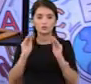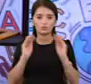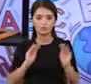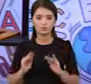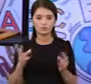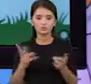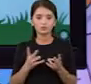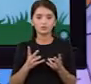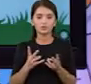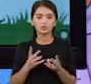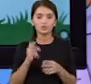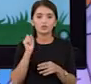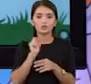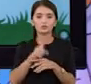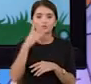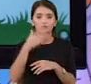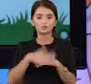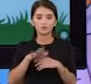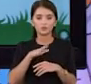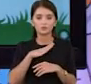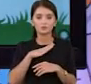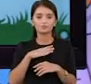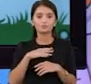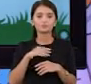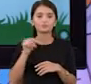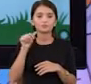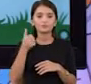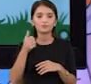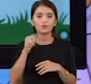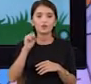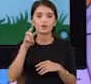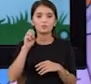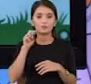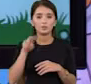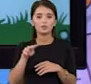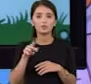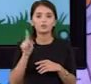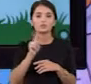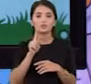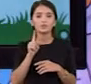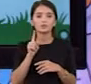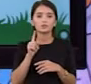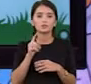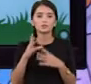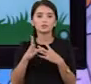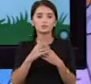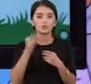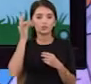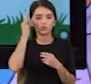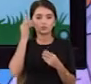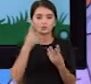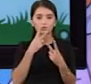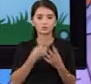qo'ying. Topshiriq tushunarlimi? Eng avvalo amal ishoralarini nima ekanligini siz bilan